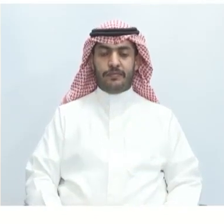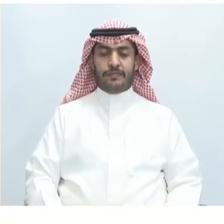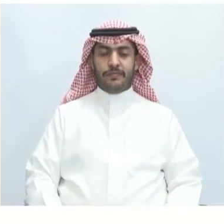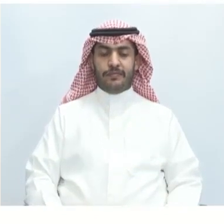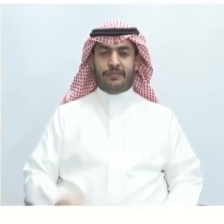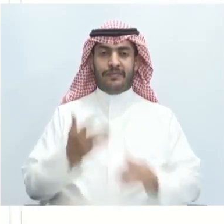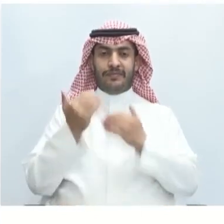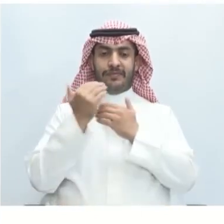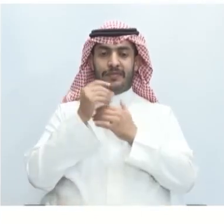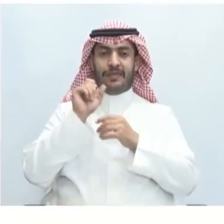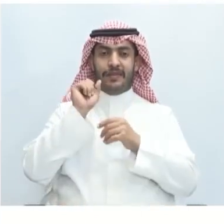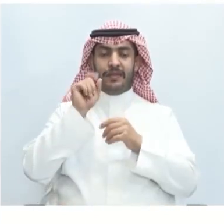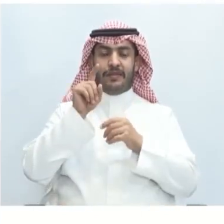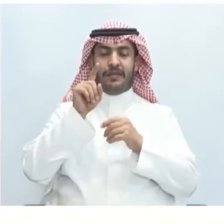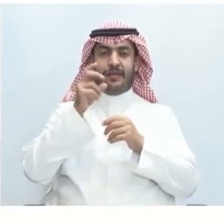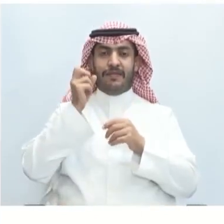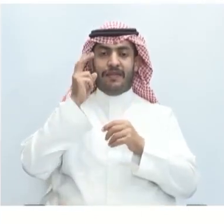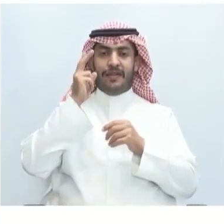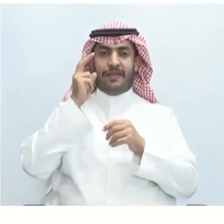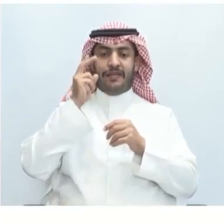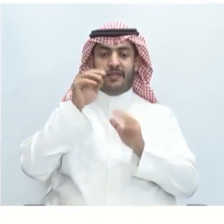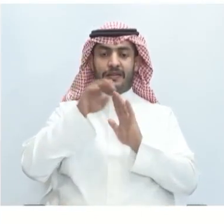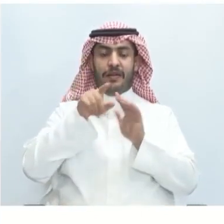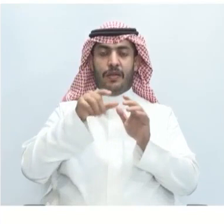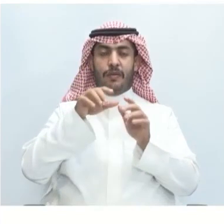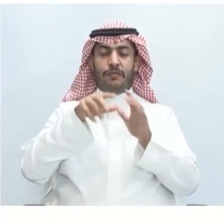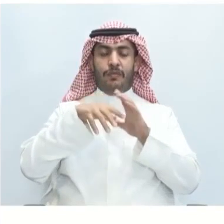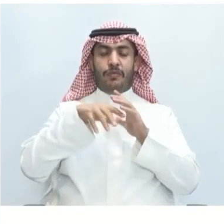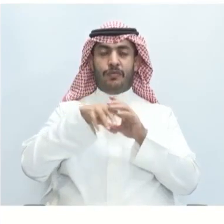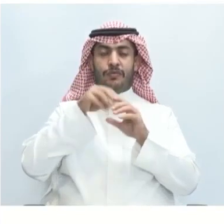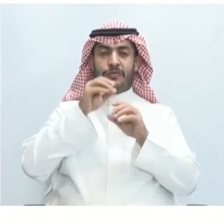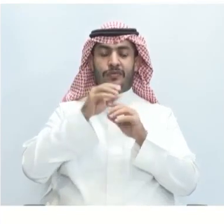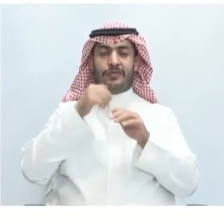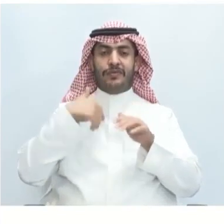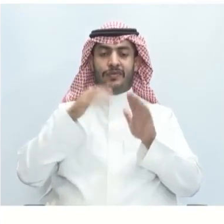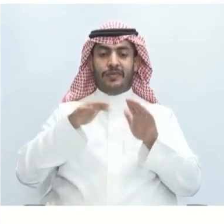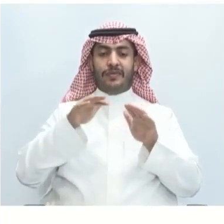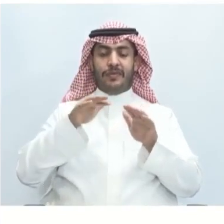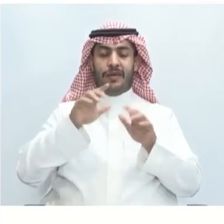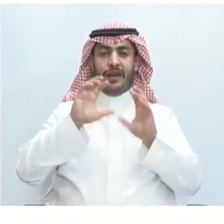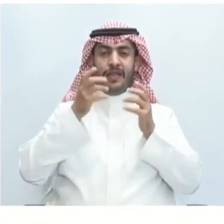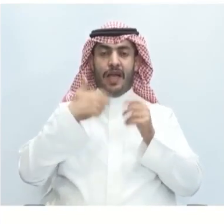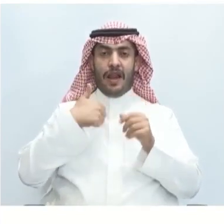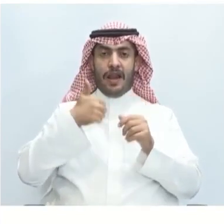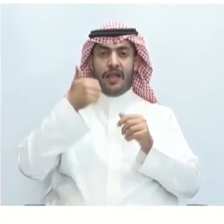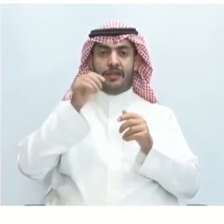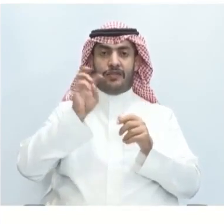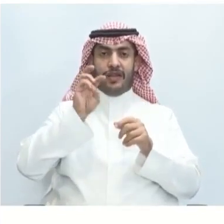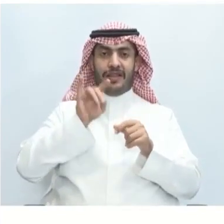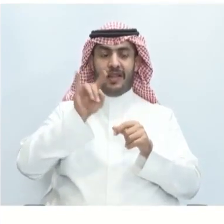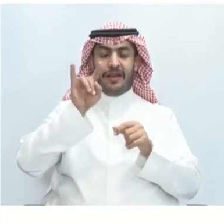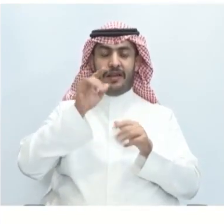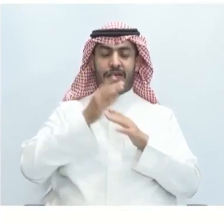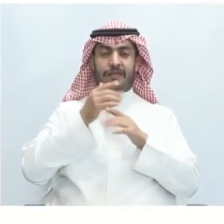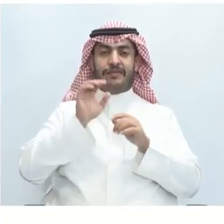تعلمنا نبدا في فكره عن هذا المشروع كما ذكرنا نحن في الاداره الناجحه لشركه الطيران